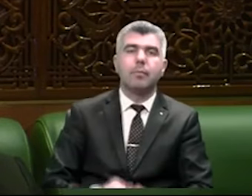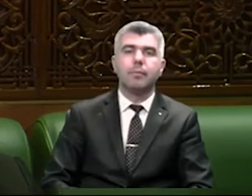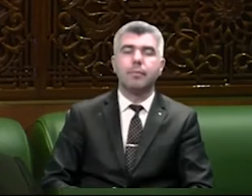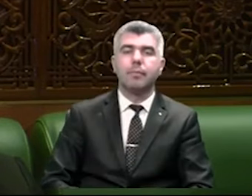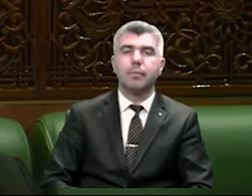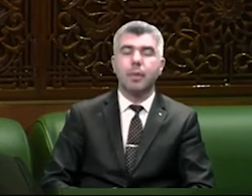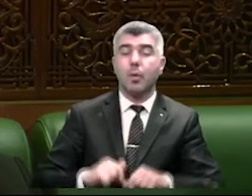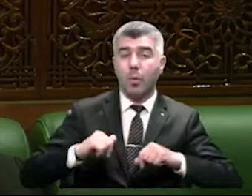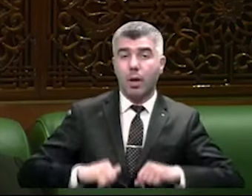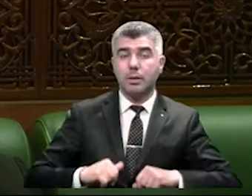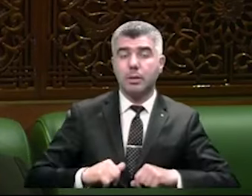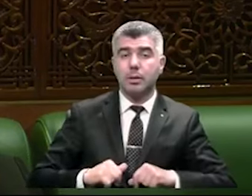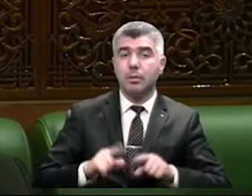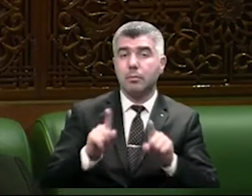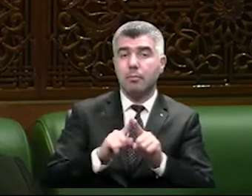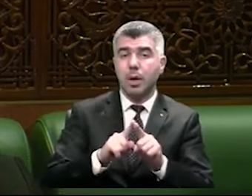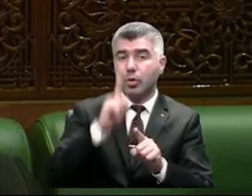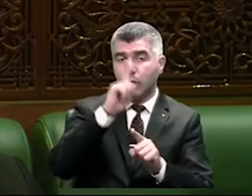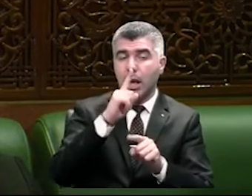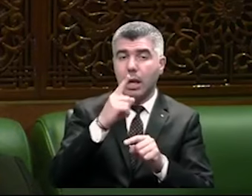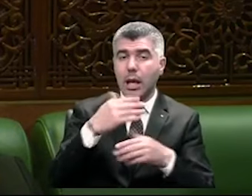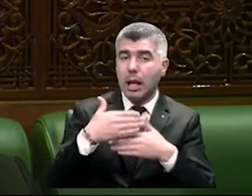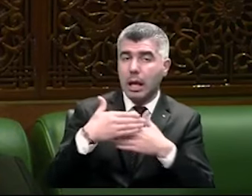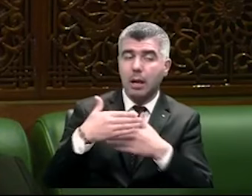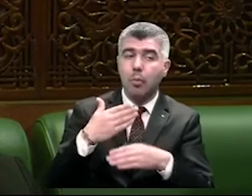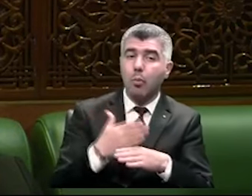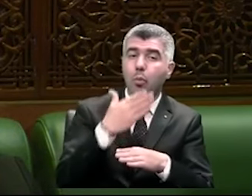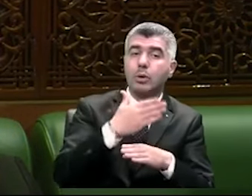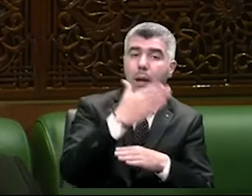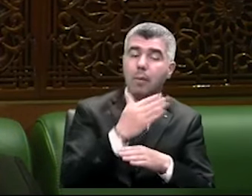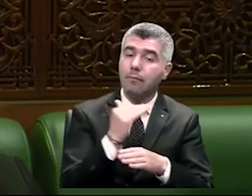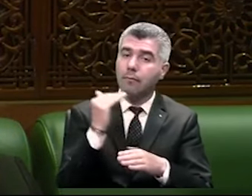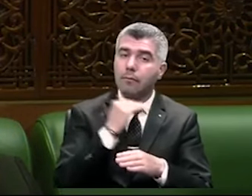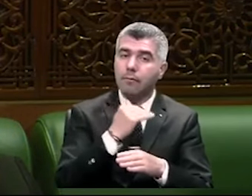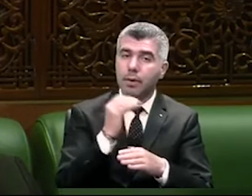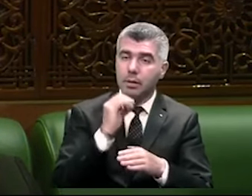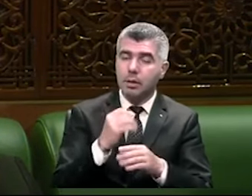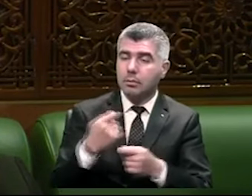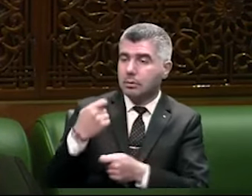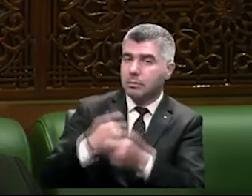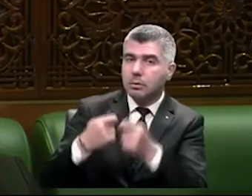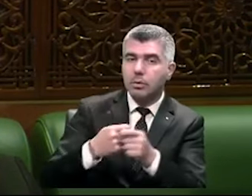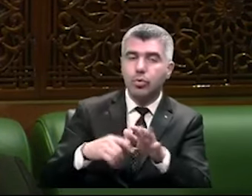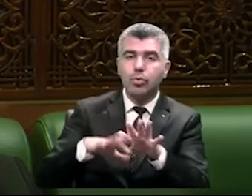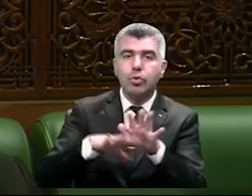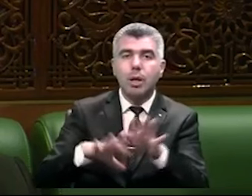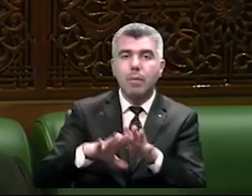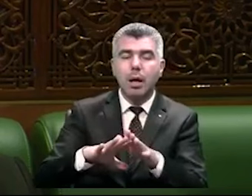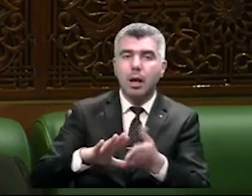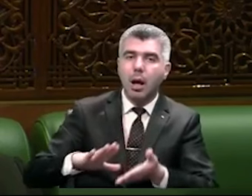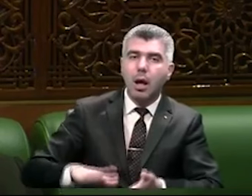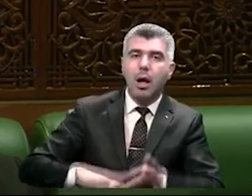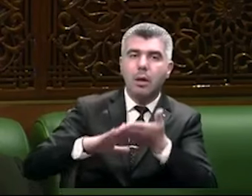الوزير بالنظر لحجم الرهانات التي تنتظر بلادنا علينا ان نسابق الزمن السياحي والاقتصادي والاجتماعي الذي نراهن عليه من